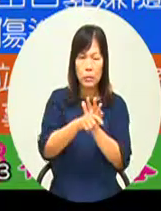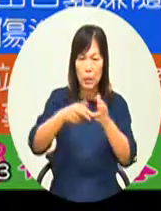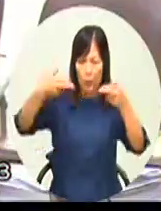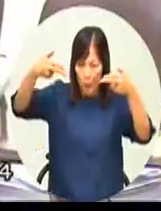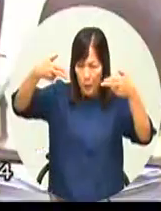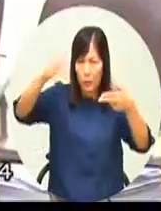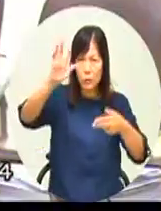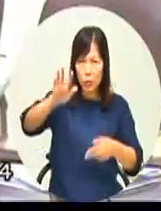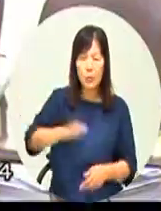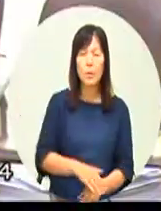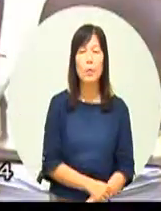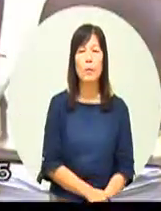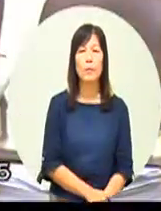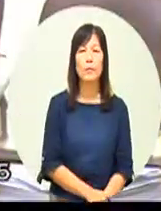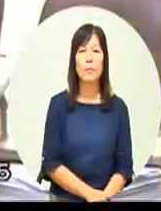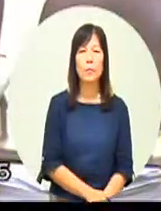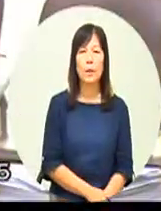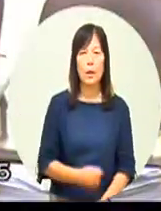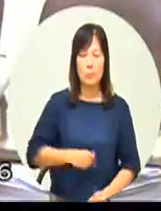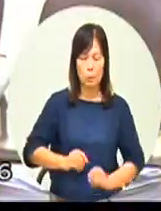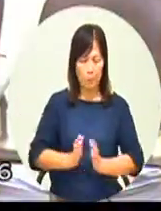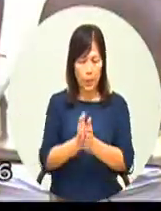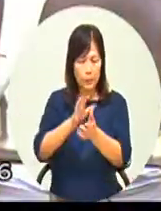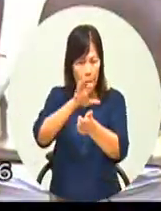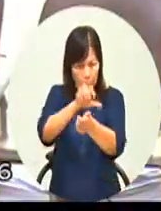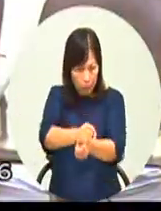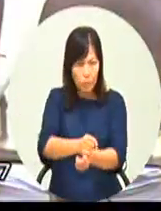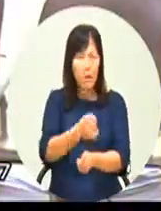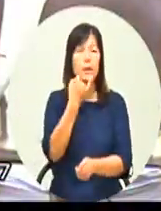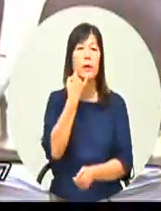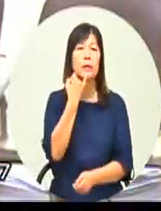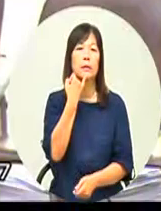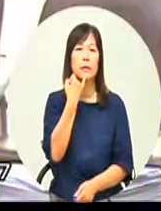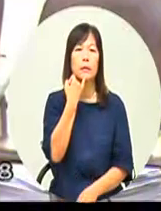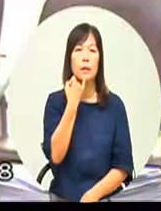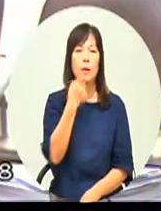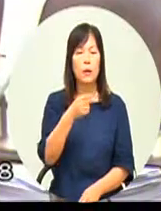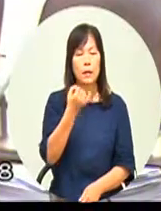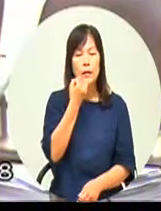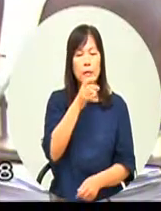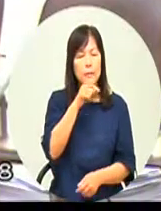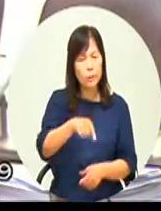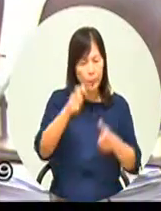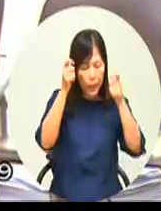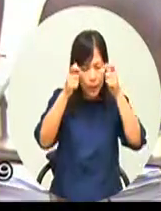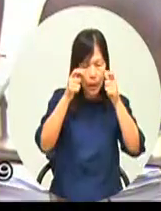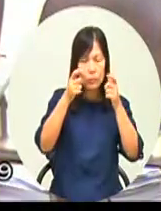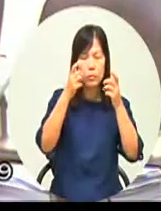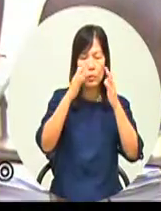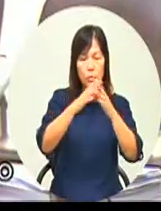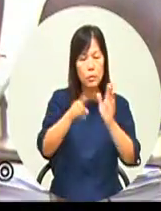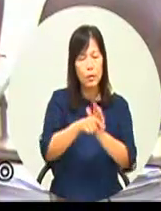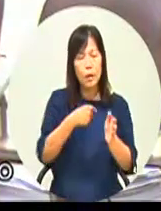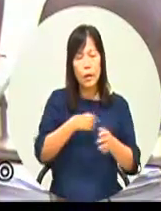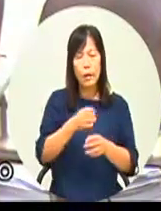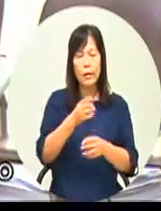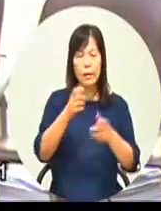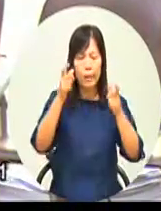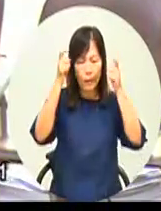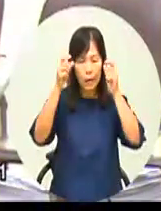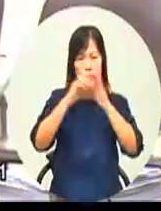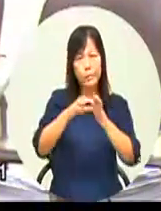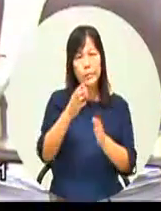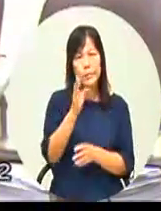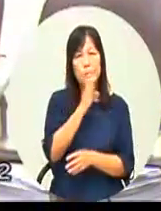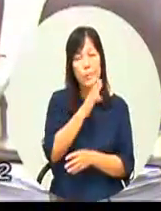系统，所以他才能够立即逮人。那我们高雄市是怎么高雄人比较没事哦？